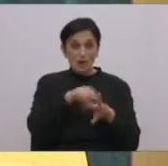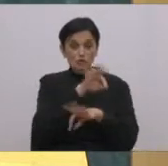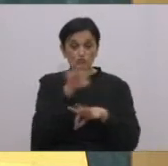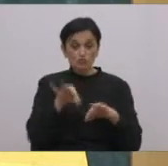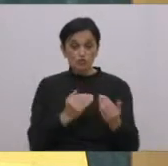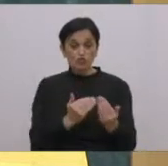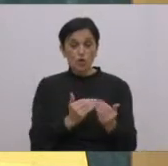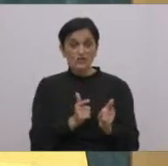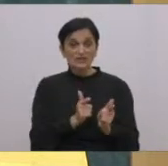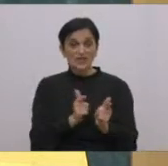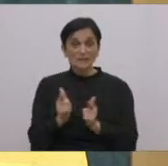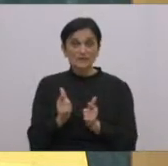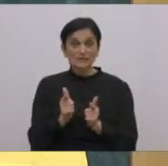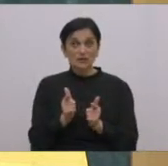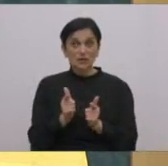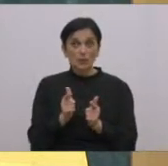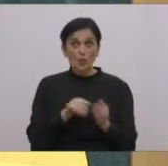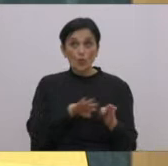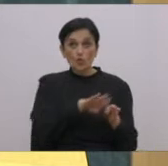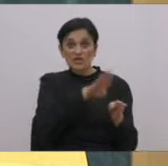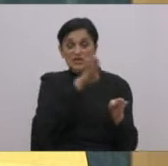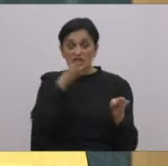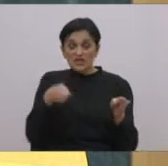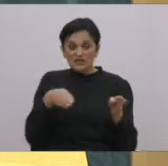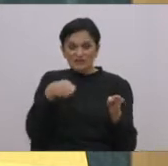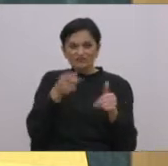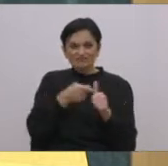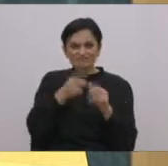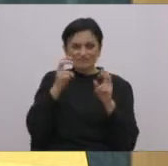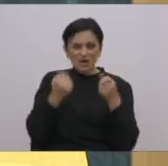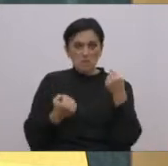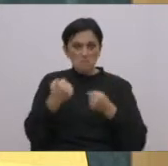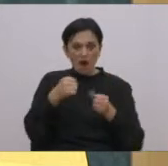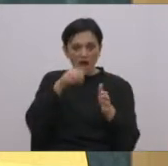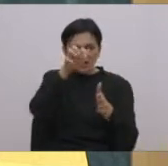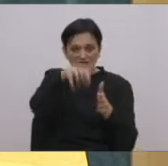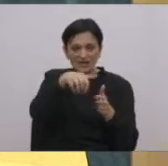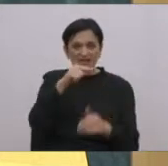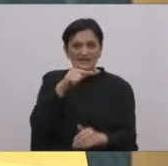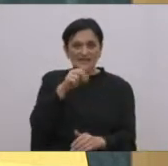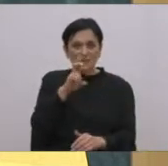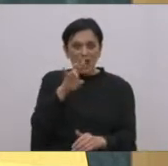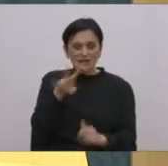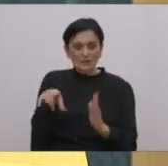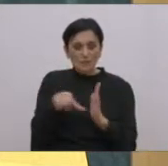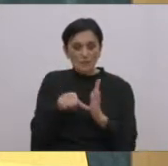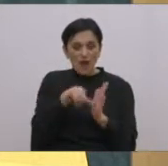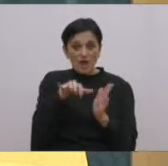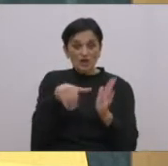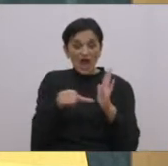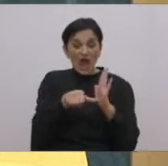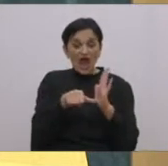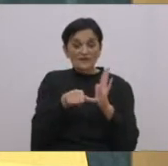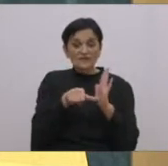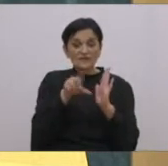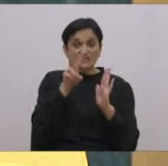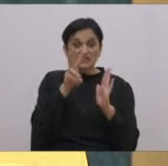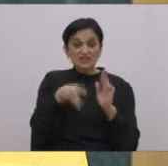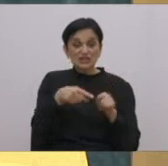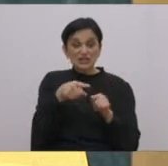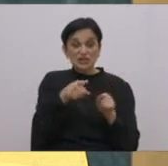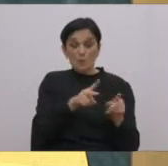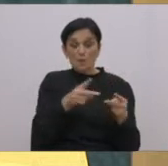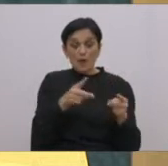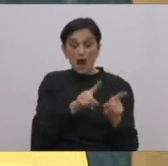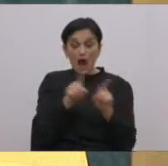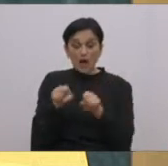dam za debuli, birabi sacreli, greco debuli, mancanis, TBM-is, meșuiobit, holo, 6 km ari, mis paralelul guirab și